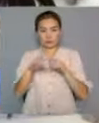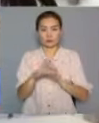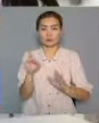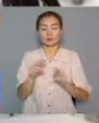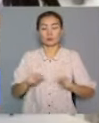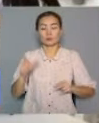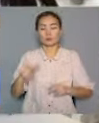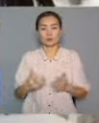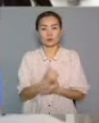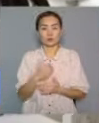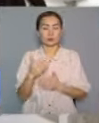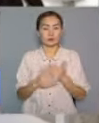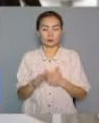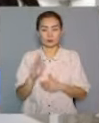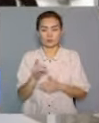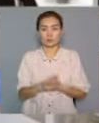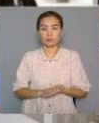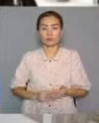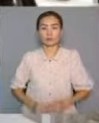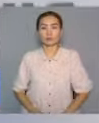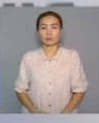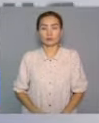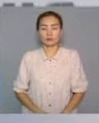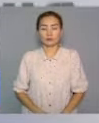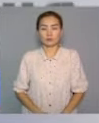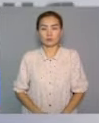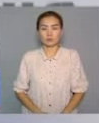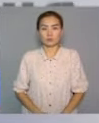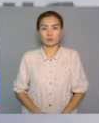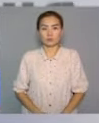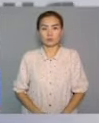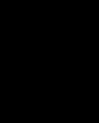таңдап алған ұстаздың жетістіктері жарқын. Нұрайым Махонова, Тілек Қабылғымаров, жаңалық қызметі.